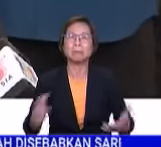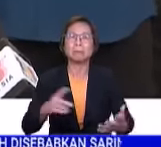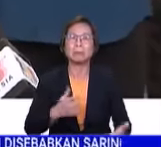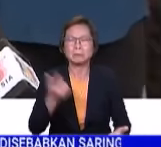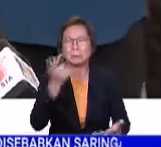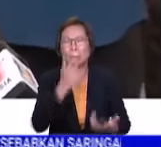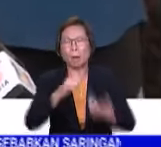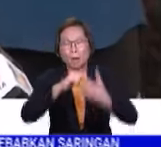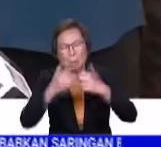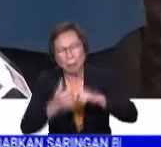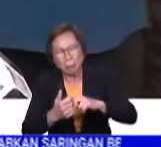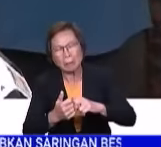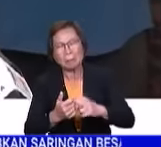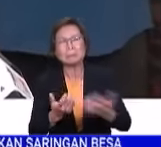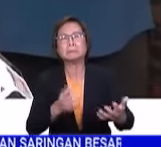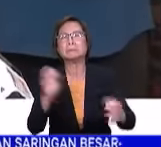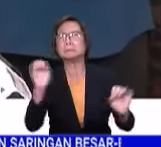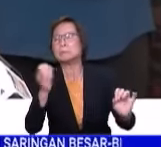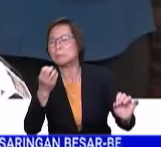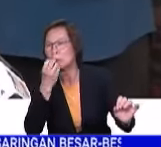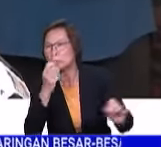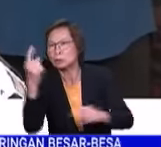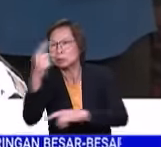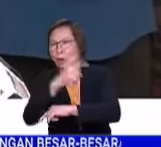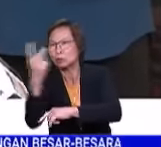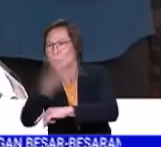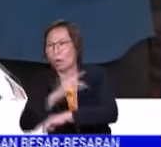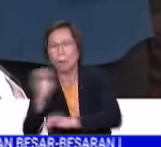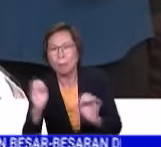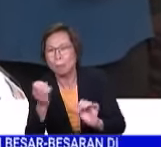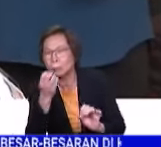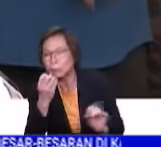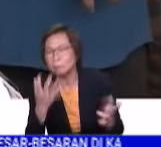tidak makan satu hari, dua hari dan sebagainya.